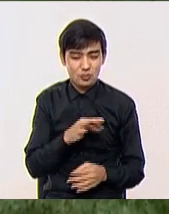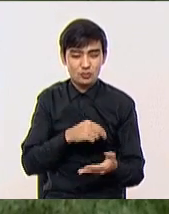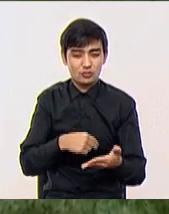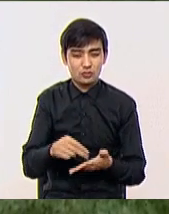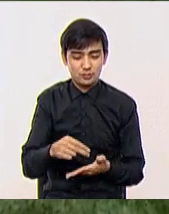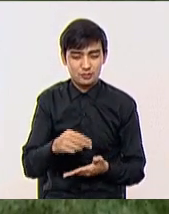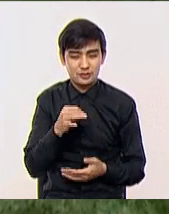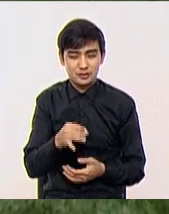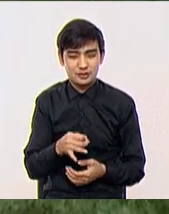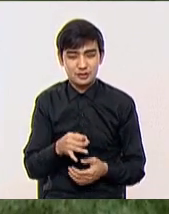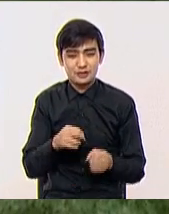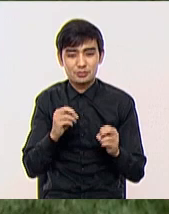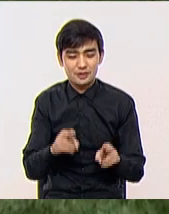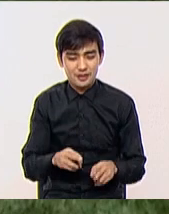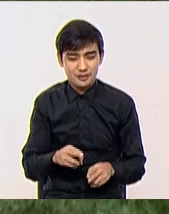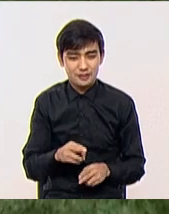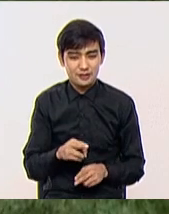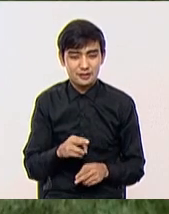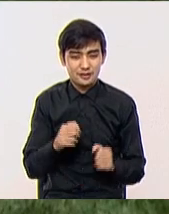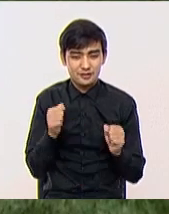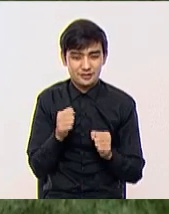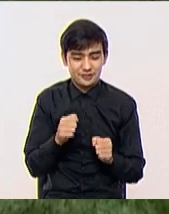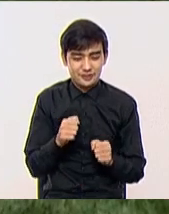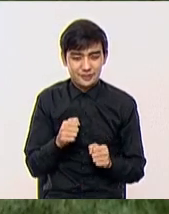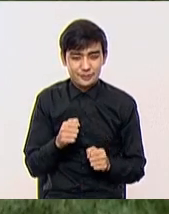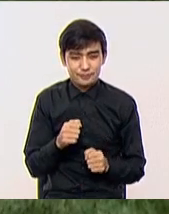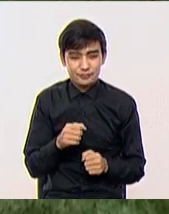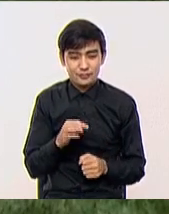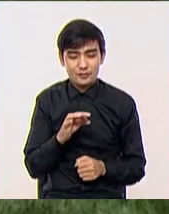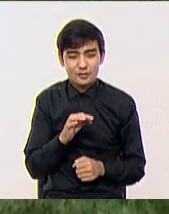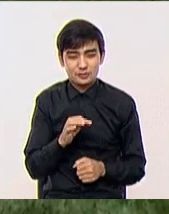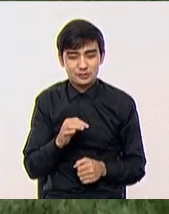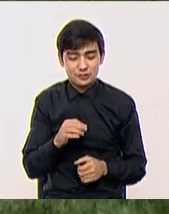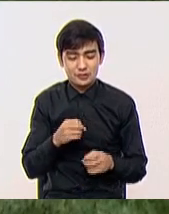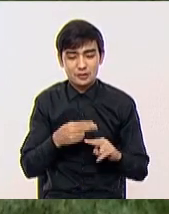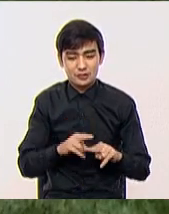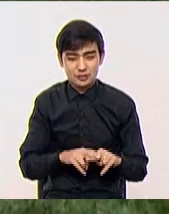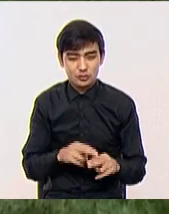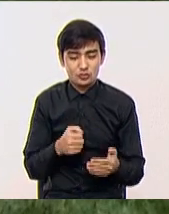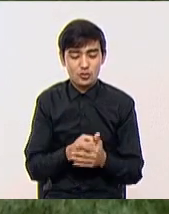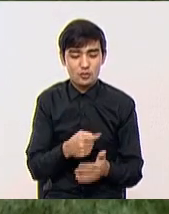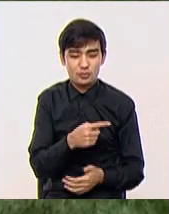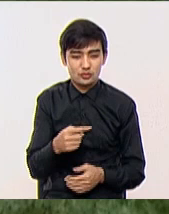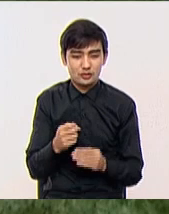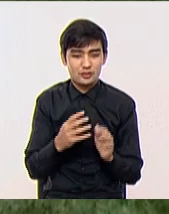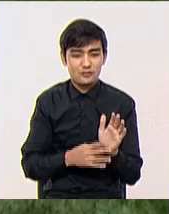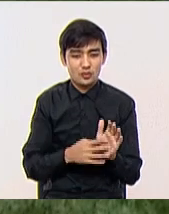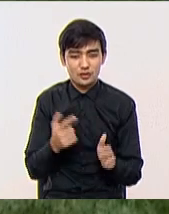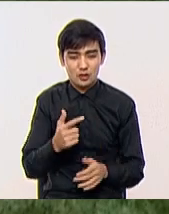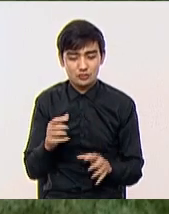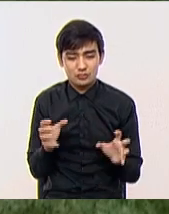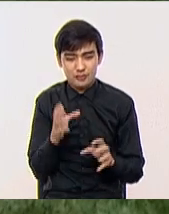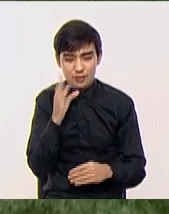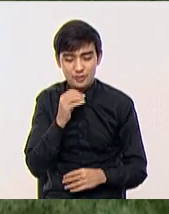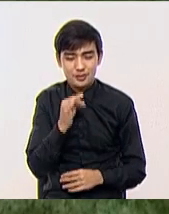закуплены, получается, специализированные морозильные оборудования, которые сохраняют до минус 90 градусов.